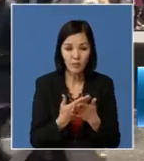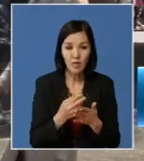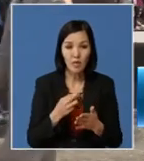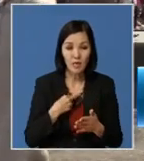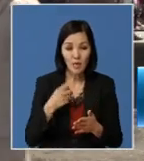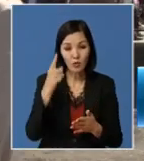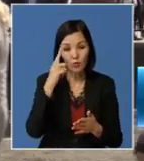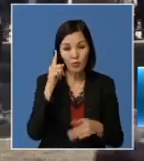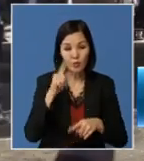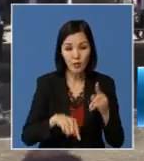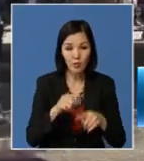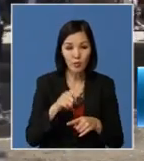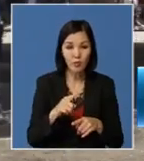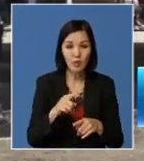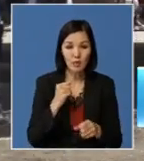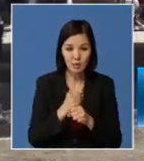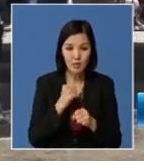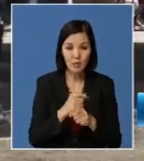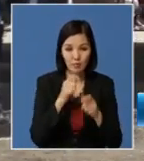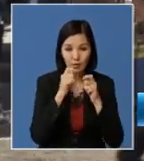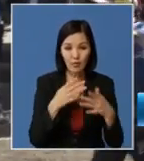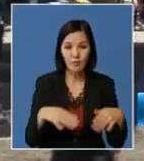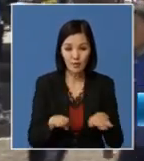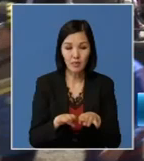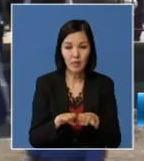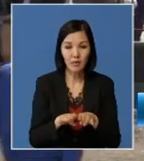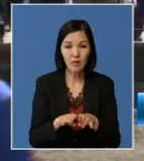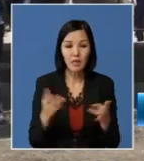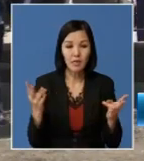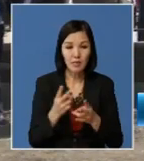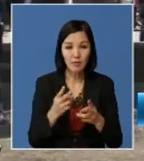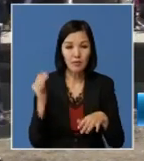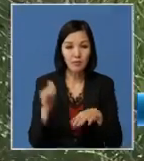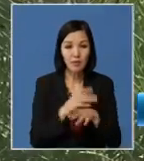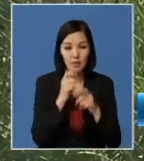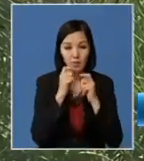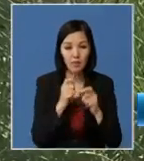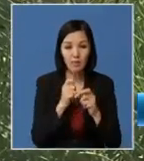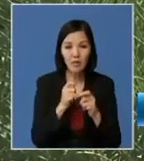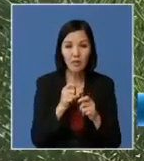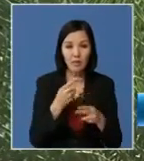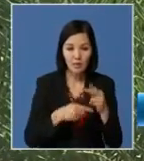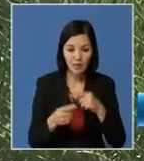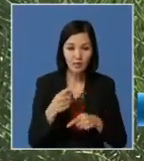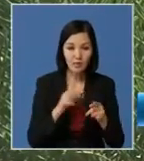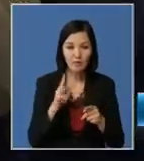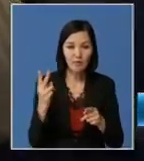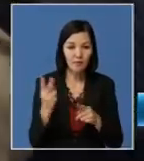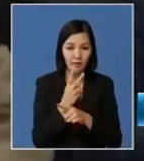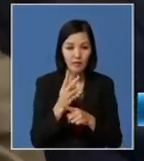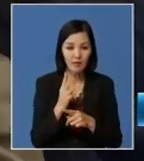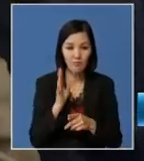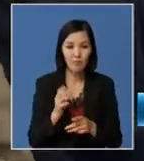любой патриот нашей страны сделал бы на моем месте то же самое. Необходимо делать благие дела, и тогда вам воздастся вдвойне.